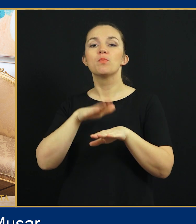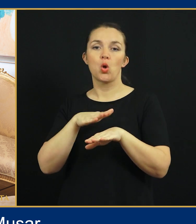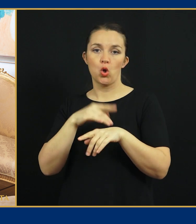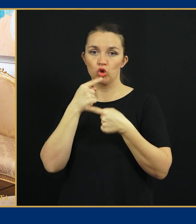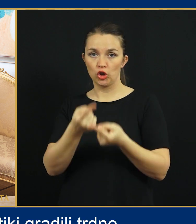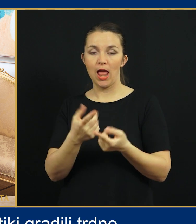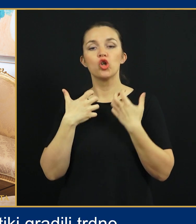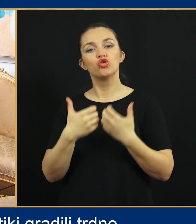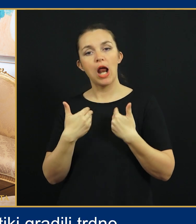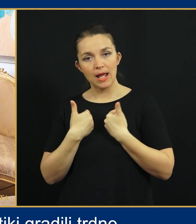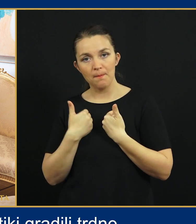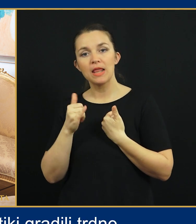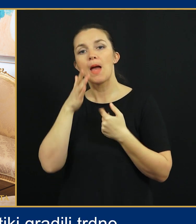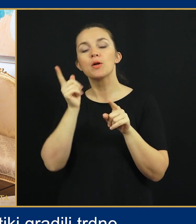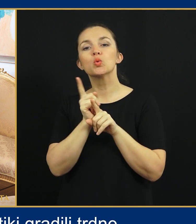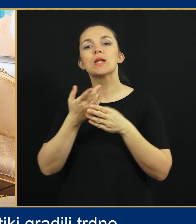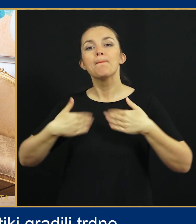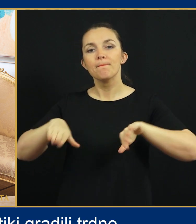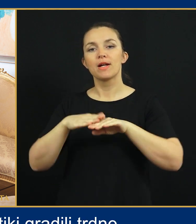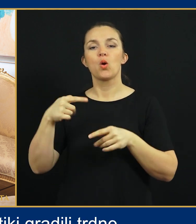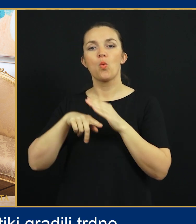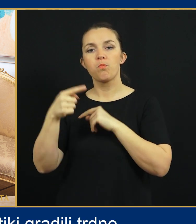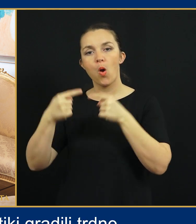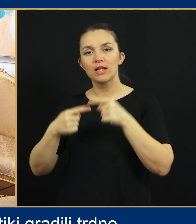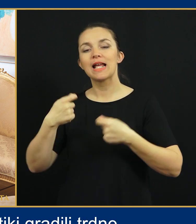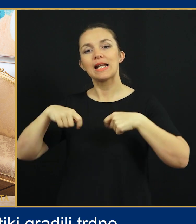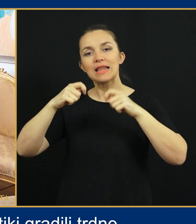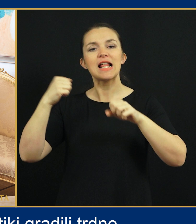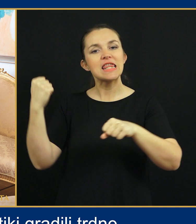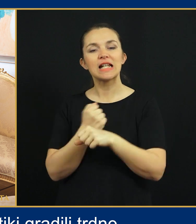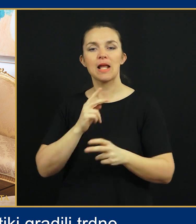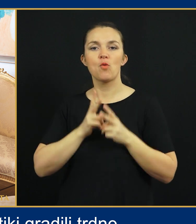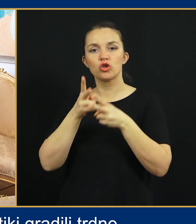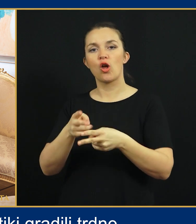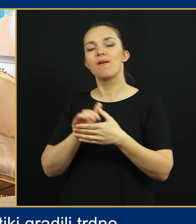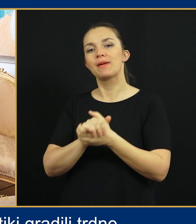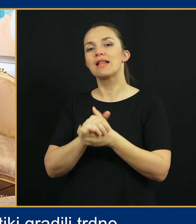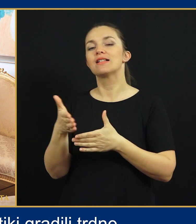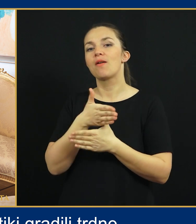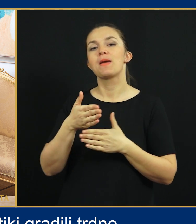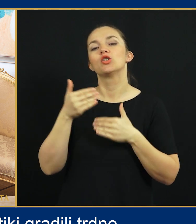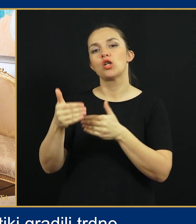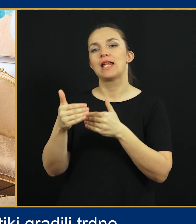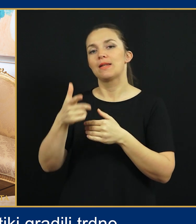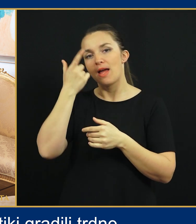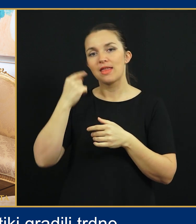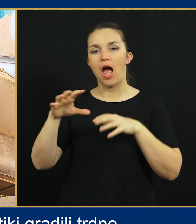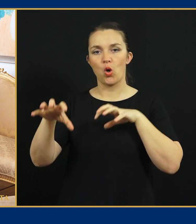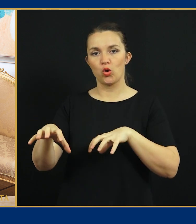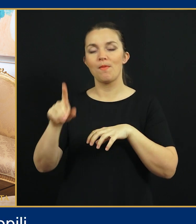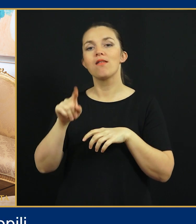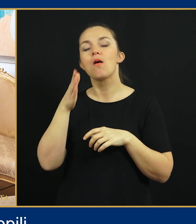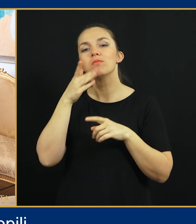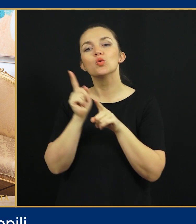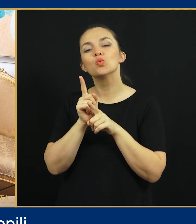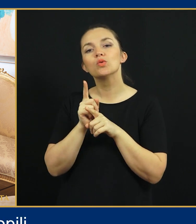sporočila: Želim si, da bi tudi mi v politiki gradili trdne mostove prijateljstva med sosednjima narodoma in